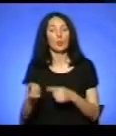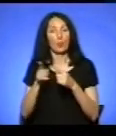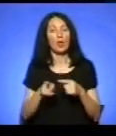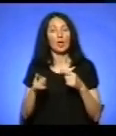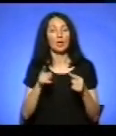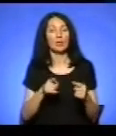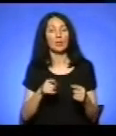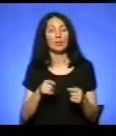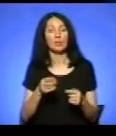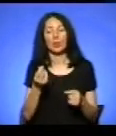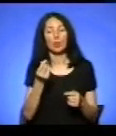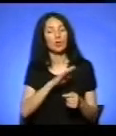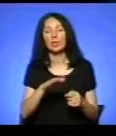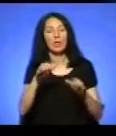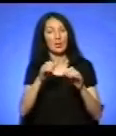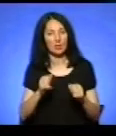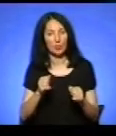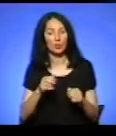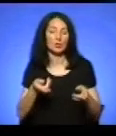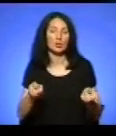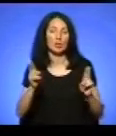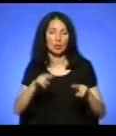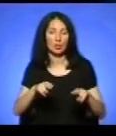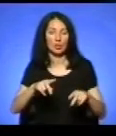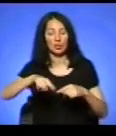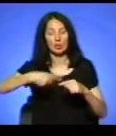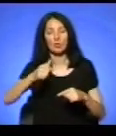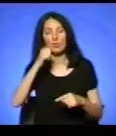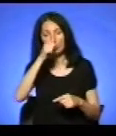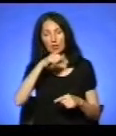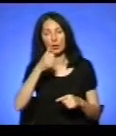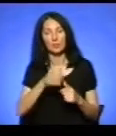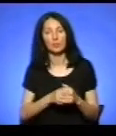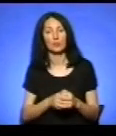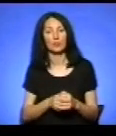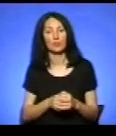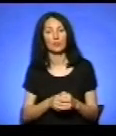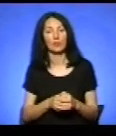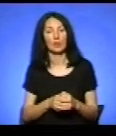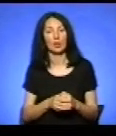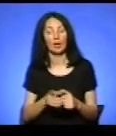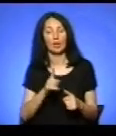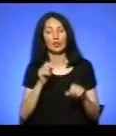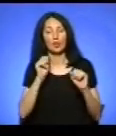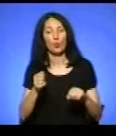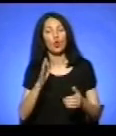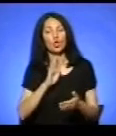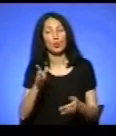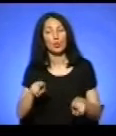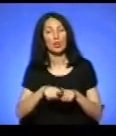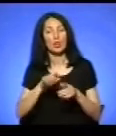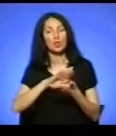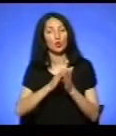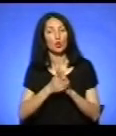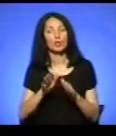можуть, їх не заберуть, а залишать на наступний рік, і це все буде. Чи може скластися, на вашу думку, така ситуація, що медичні